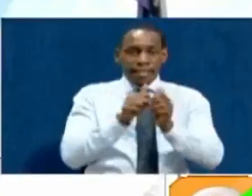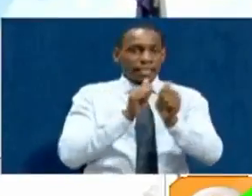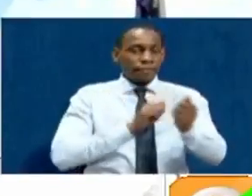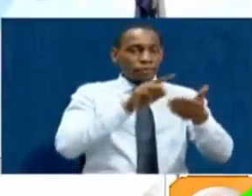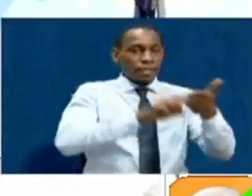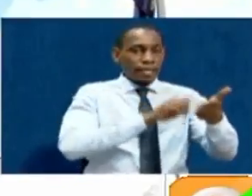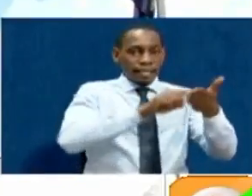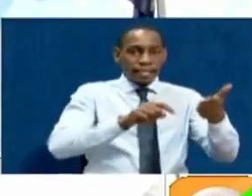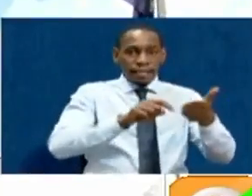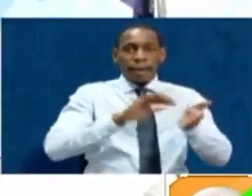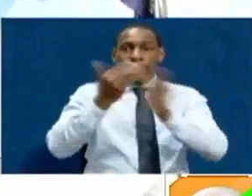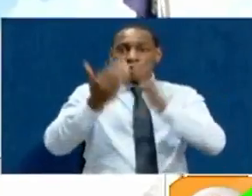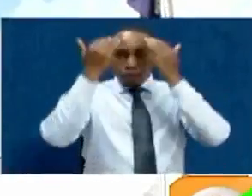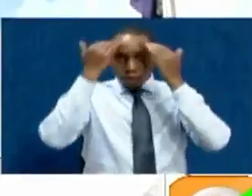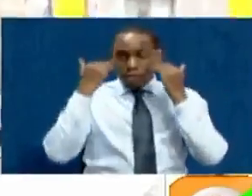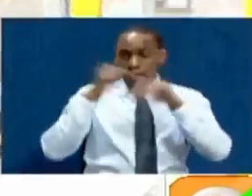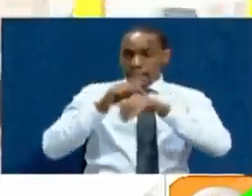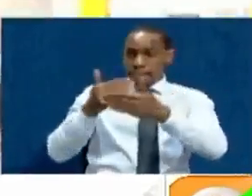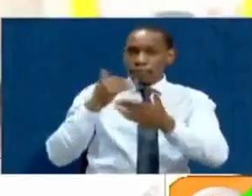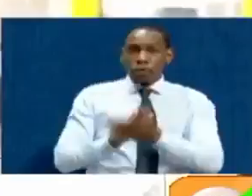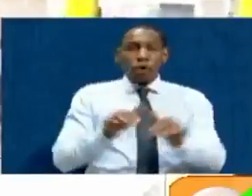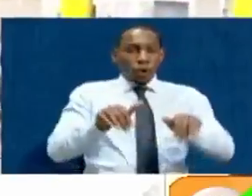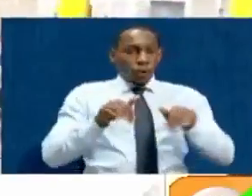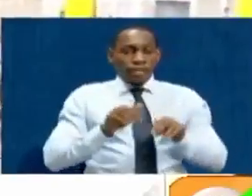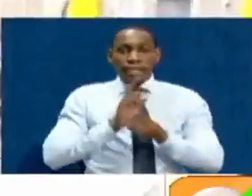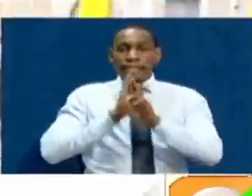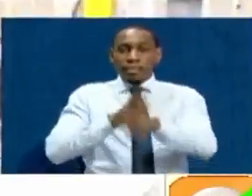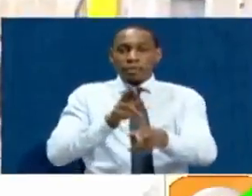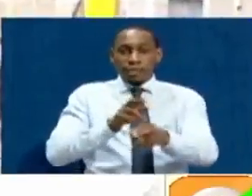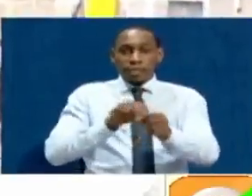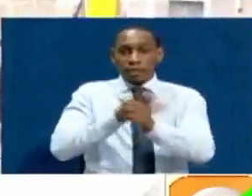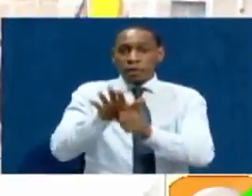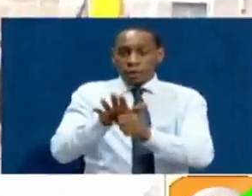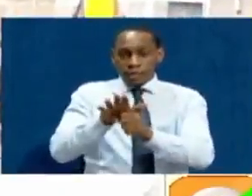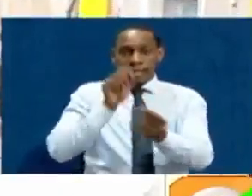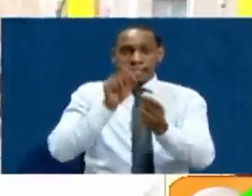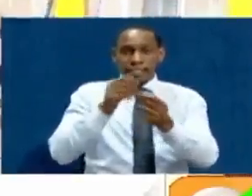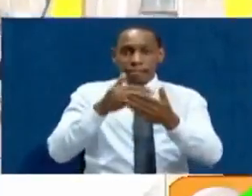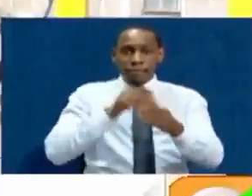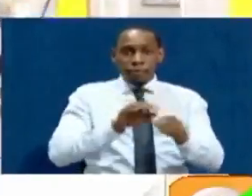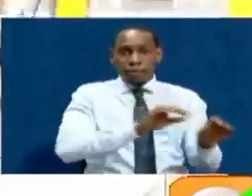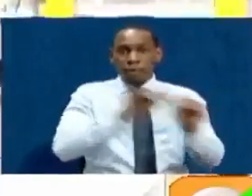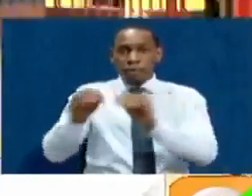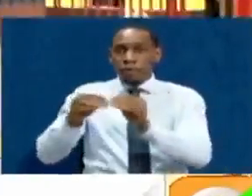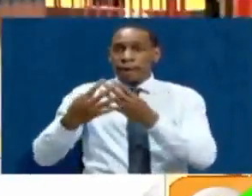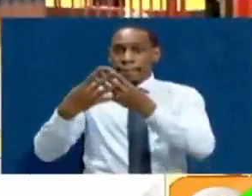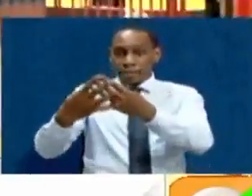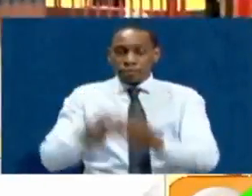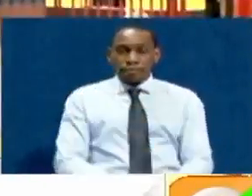waliokanusha mashtaka dhidi yao mahakamani hapo awali walikuwa wanasubiri matokeo ya vipimo vya COVID-19 kabla ya kupelekwa